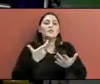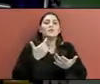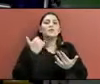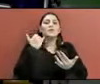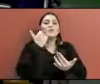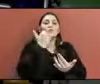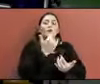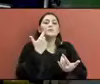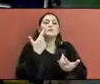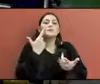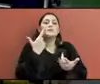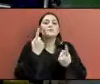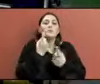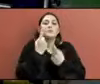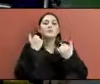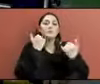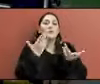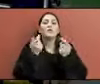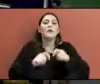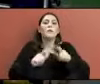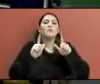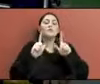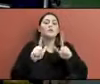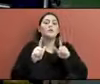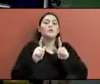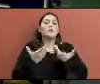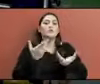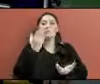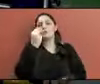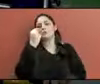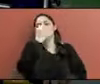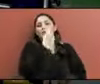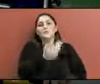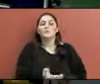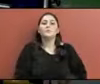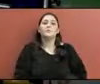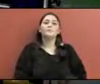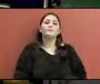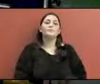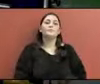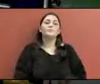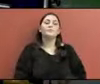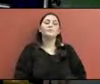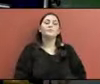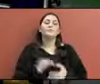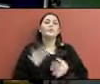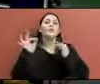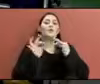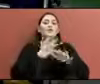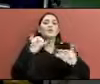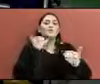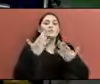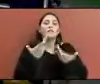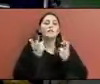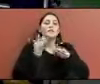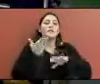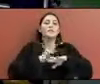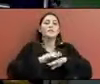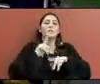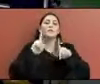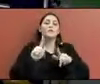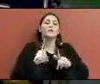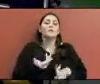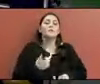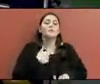gerekiyor? Evet. Aslında çok basit. Bizim Kocaeli Büyükşehir Belediye'mizin şu anda